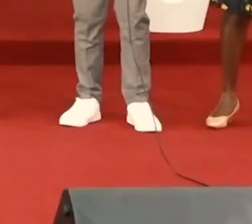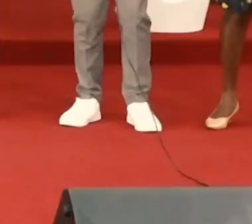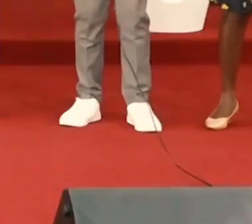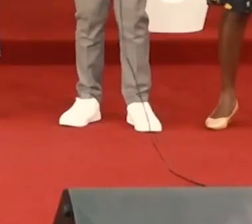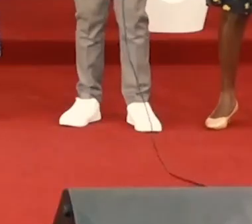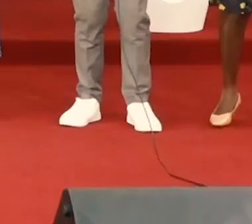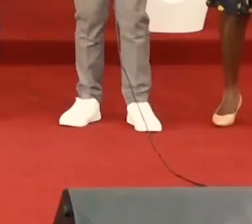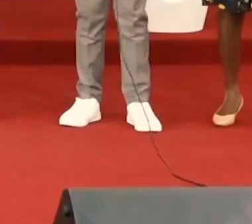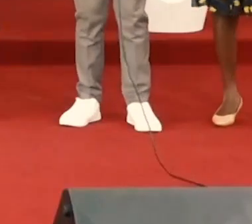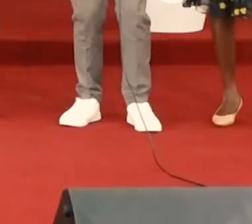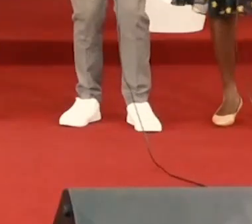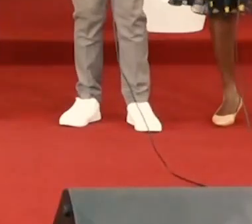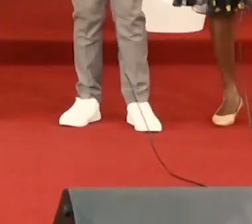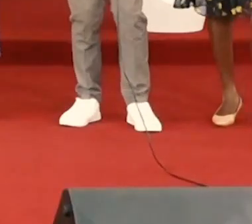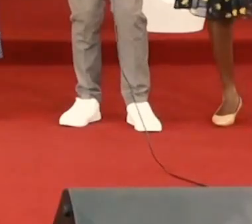kuuya